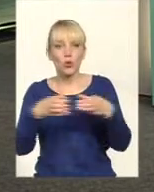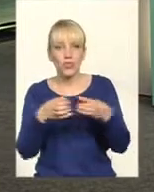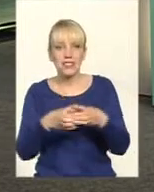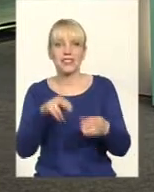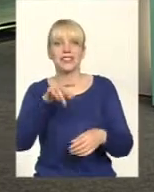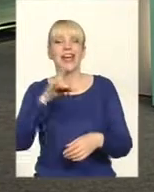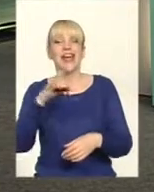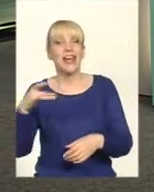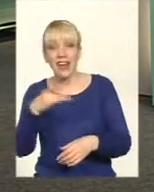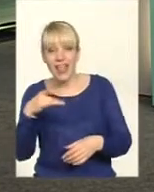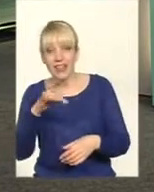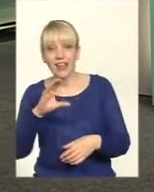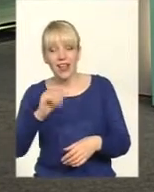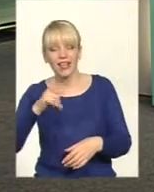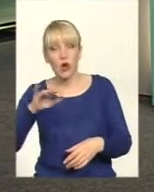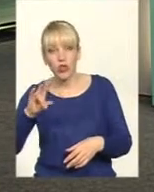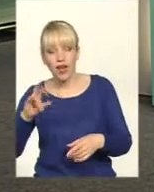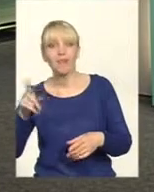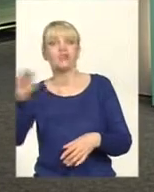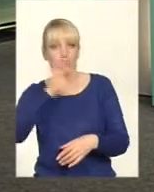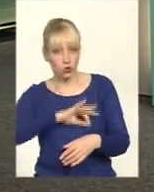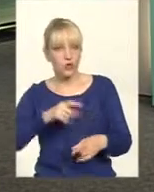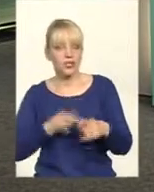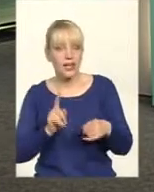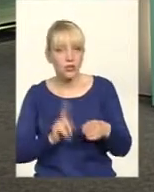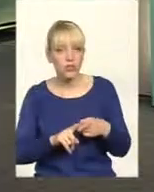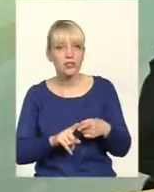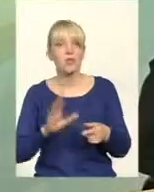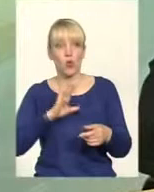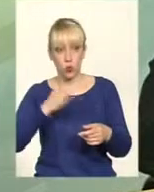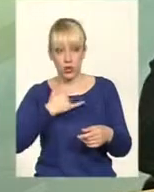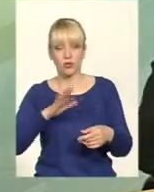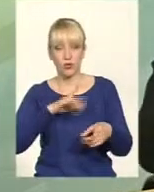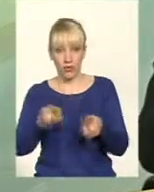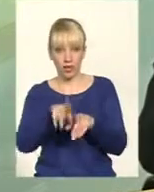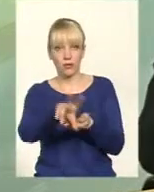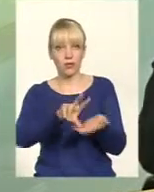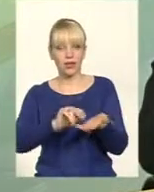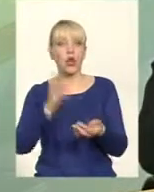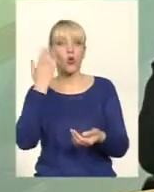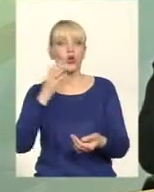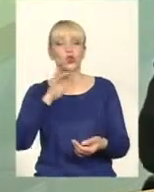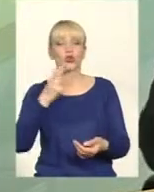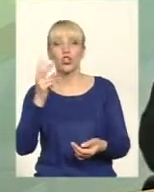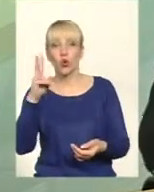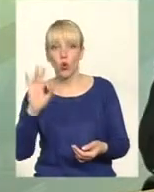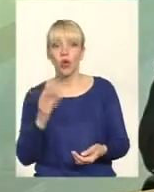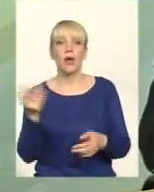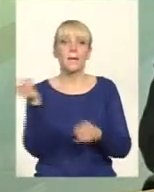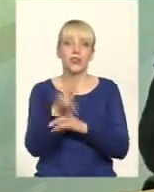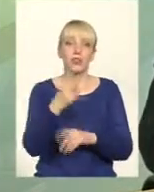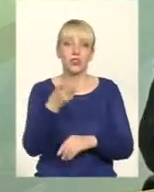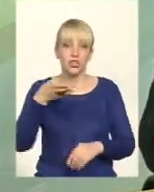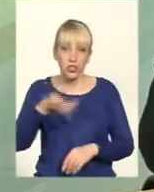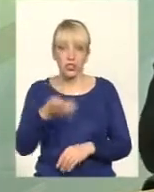років, вони скористаються цим. І в нас був такий приклад. Коли я прийшов Ющенко в 2004 році, ми всі це